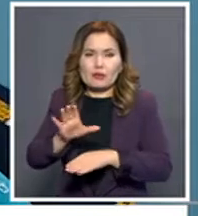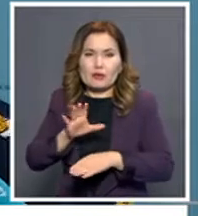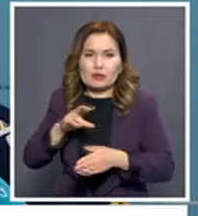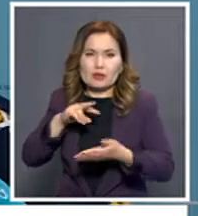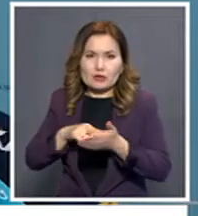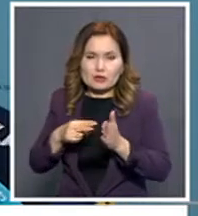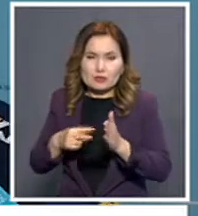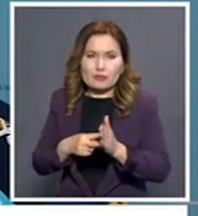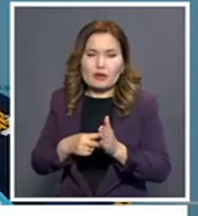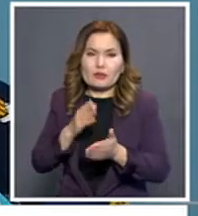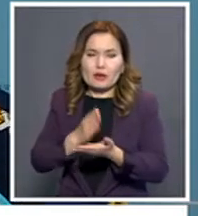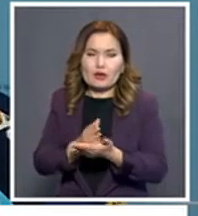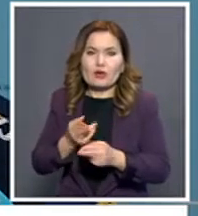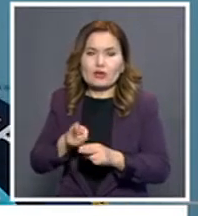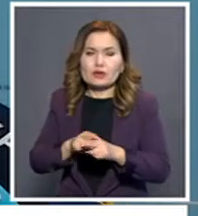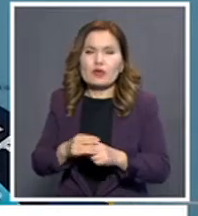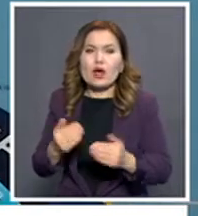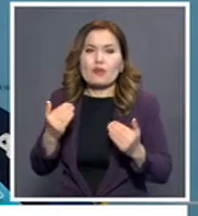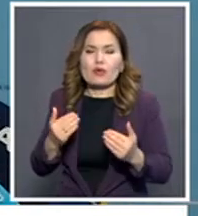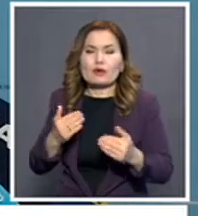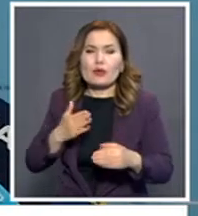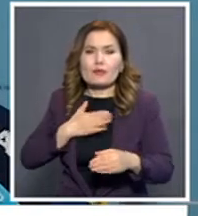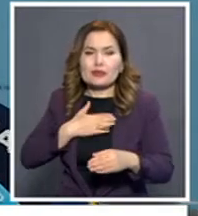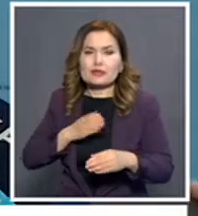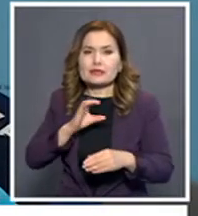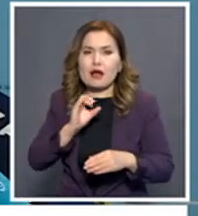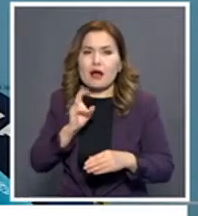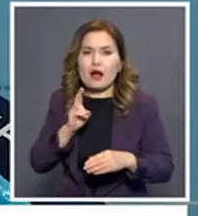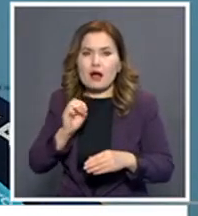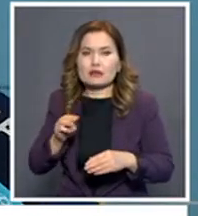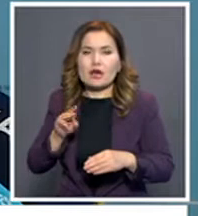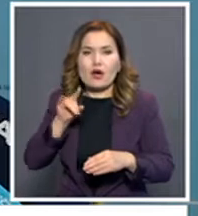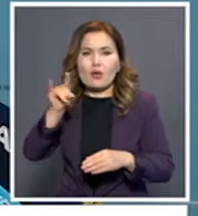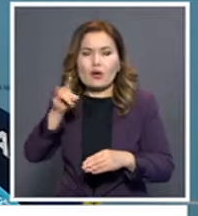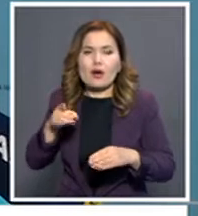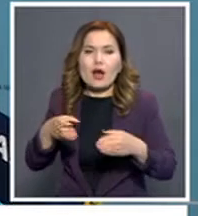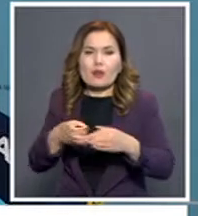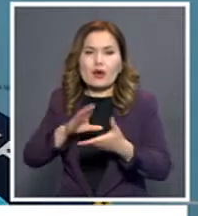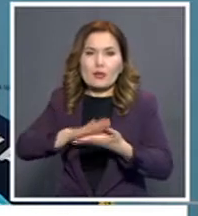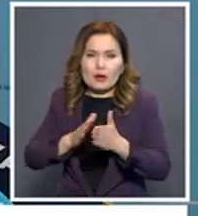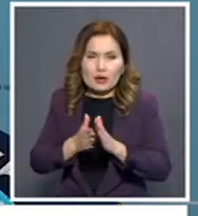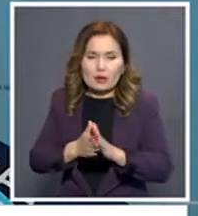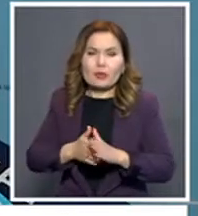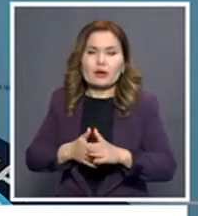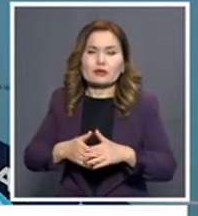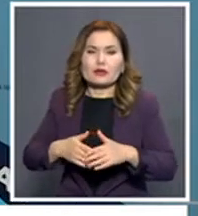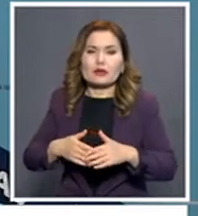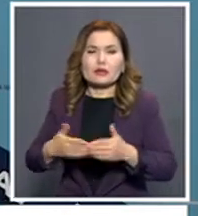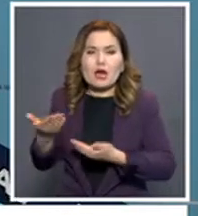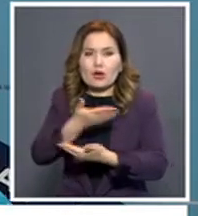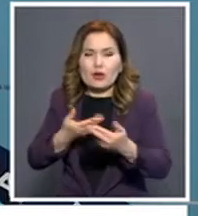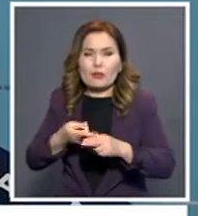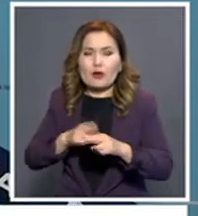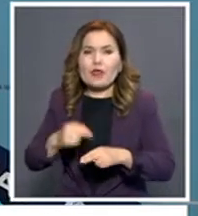отыр. Одан басқа бүгін біз Скат әуе компаниясымен тағы да келіссөздер жүргізіп, біздің қазір Мәскеуде